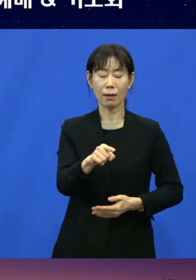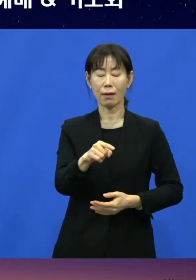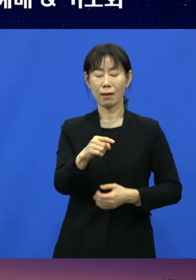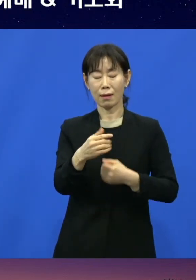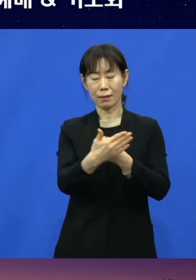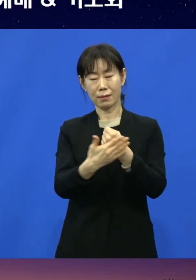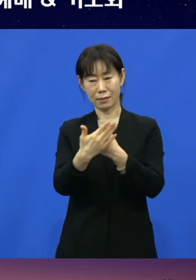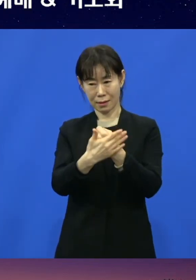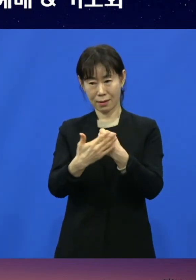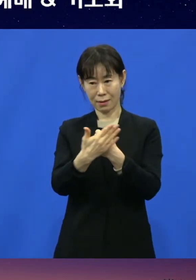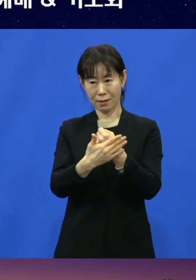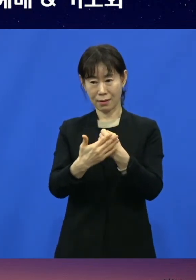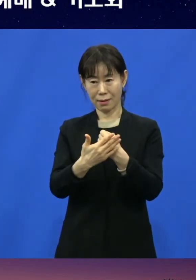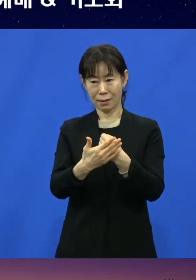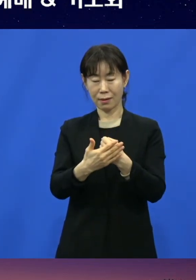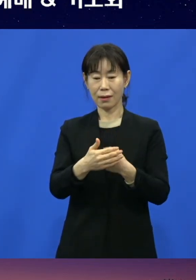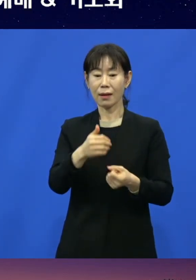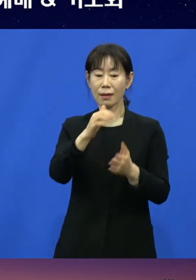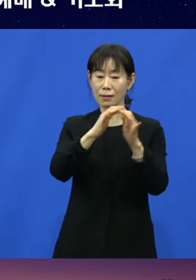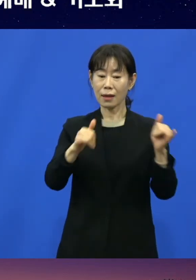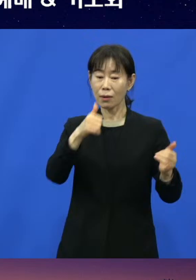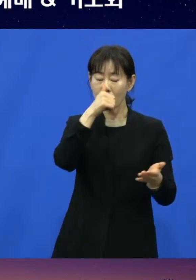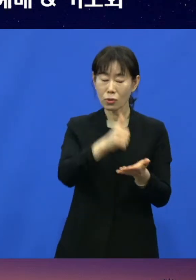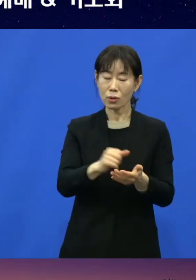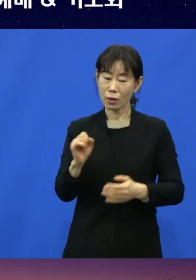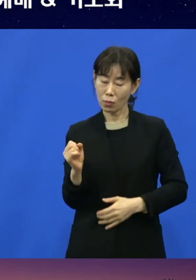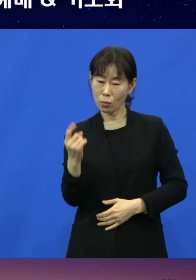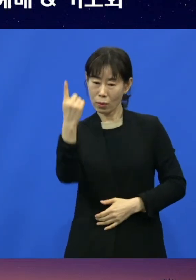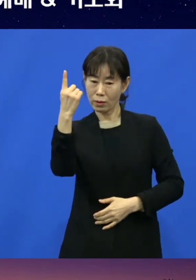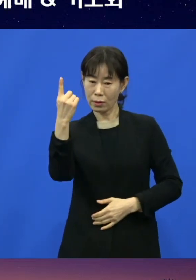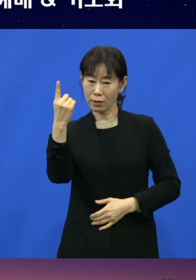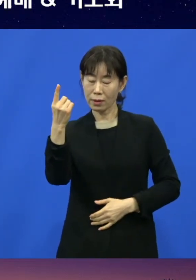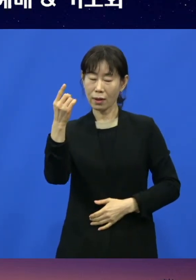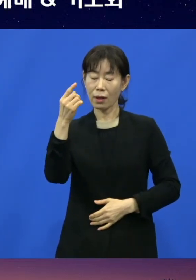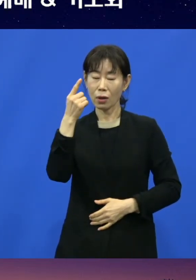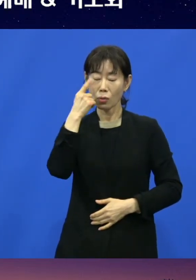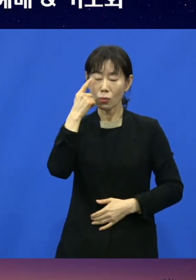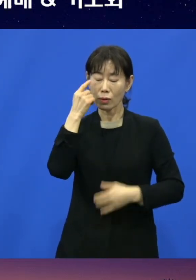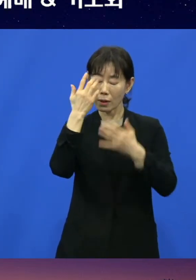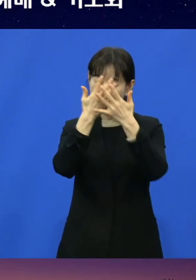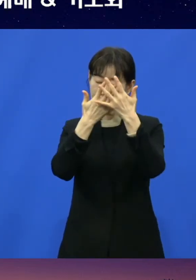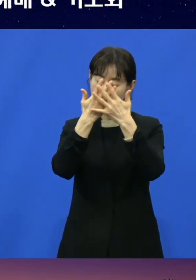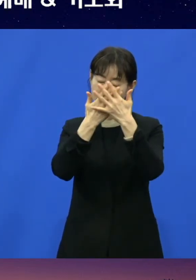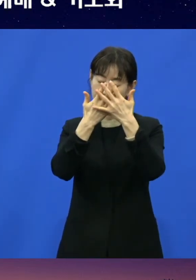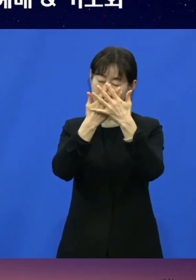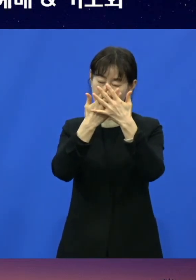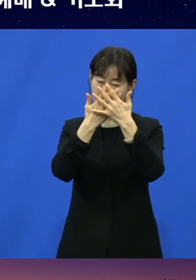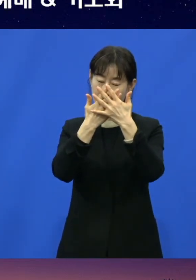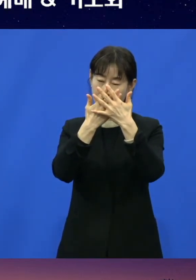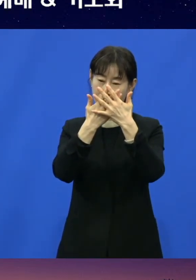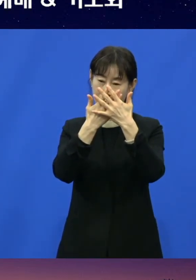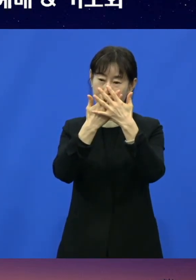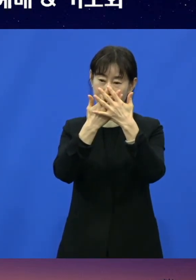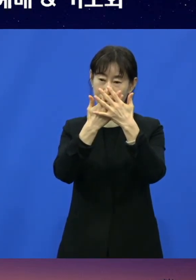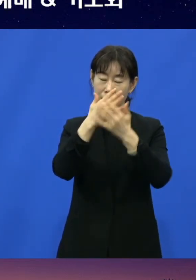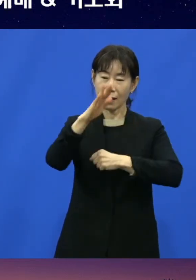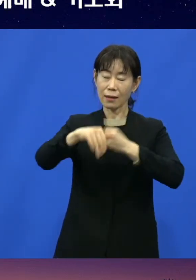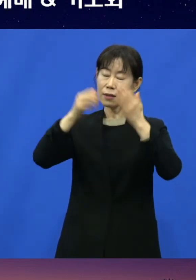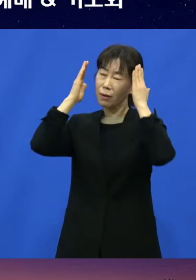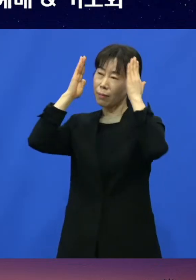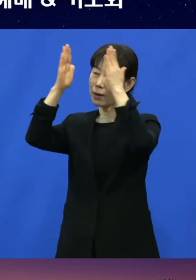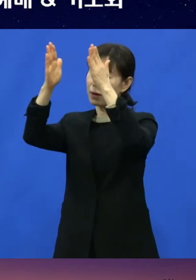여러분, 인간의 죄로 인하여 일어난 증상이 하나 있는데 눈이 어두워진 것입니다. 눈이 닫혀버렸어요. 왜요?